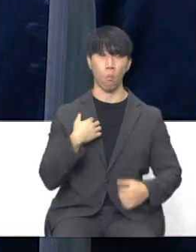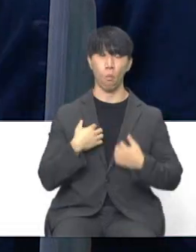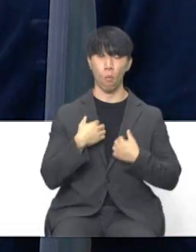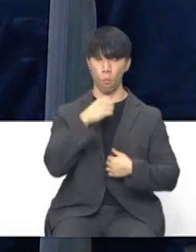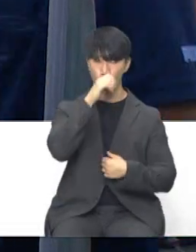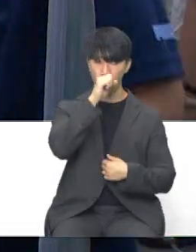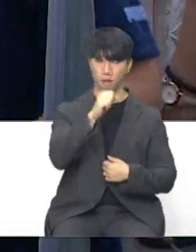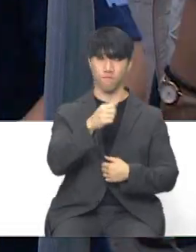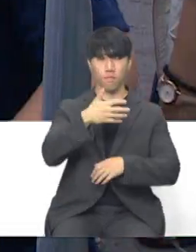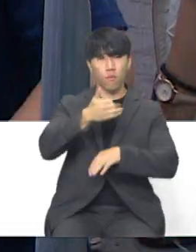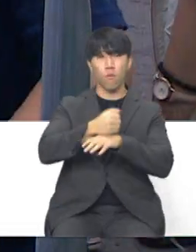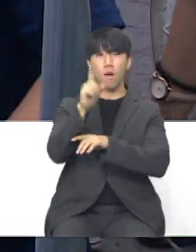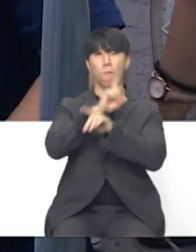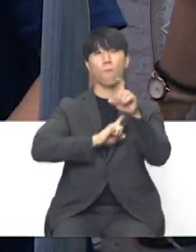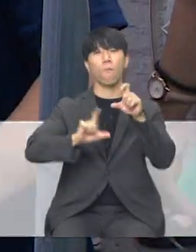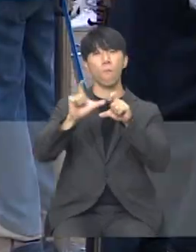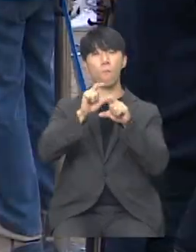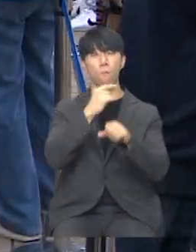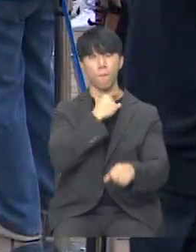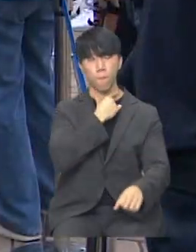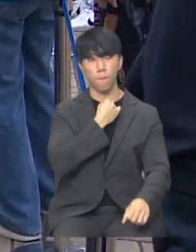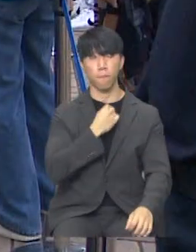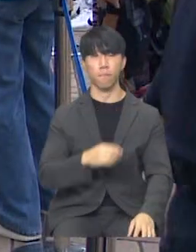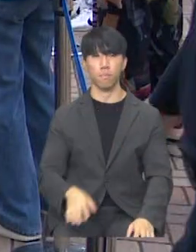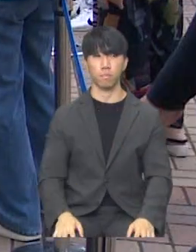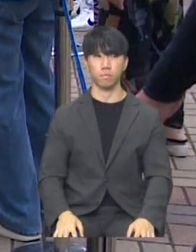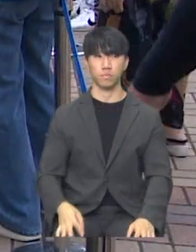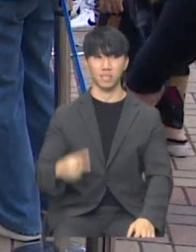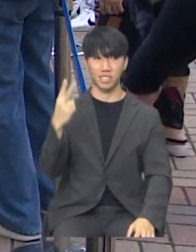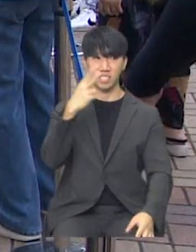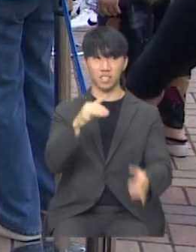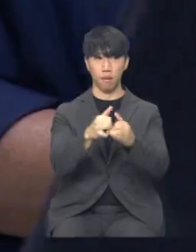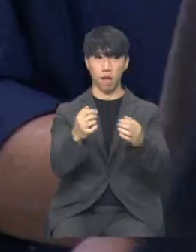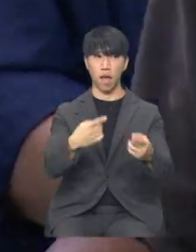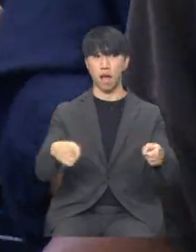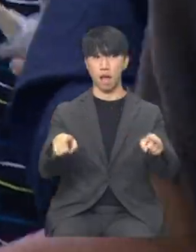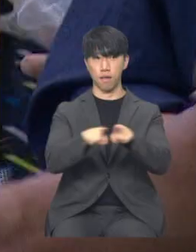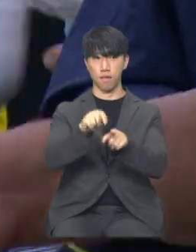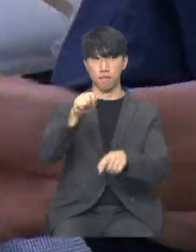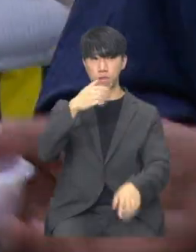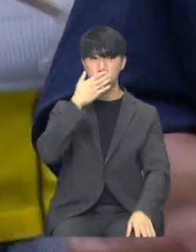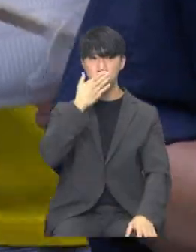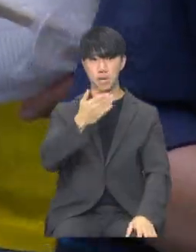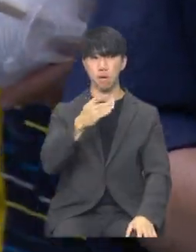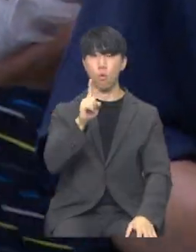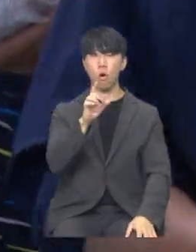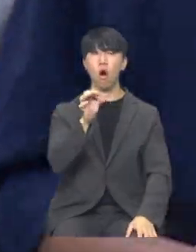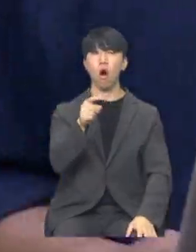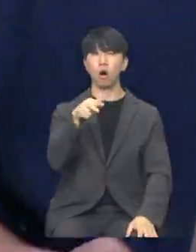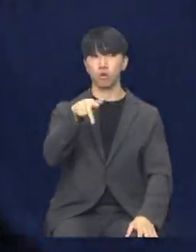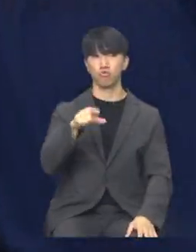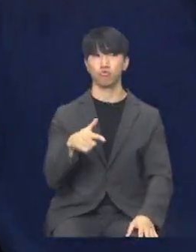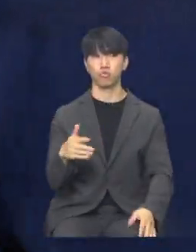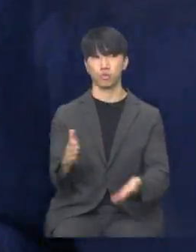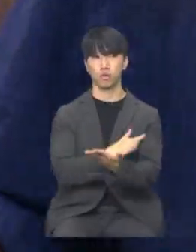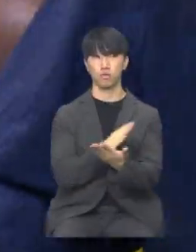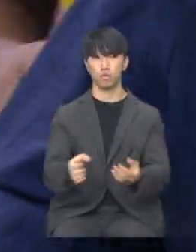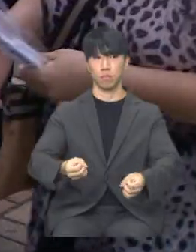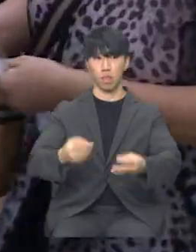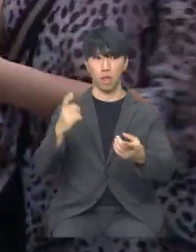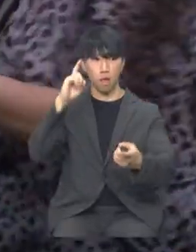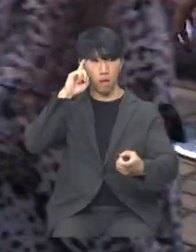나중에 또 한 번 더 오고 싶어요. 2,000명이 함께 먹을 수 있는 어중 나눔 행사도 큰 관심을